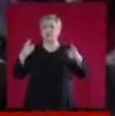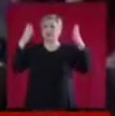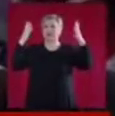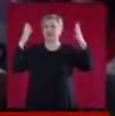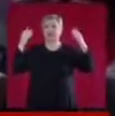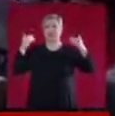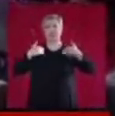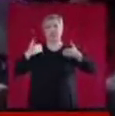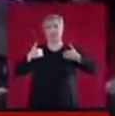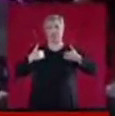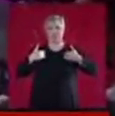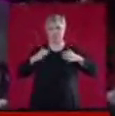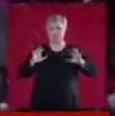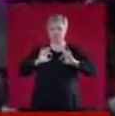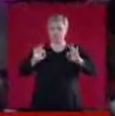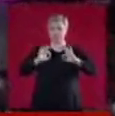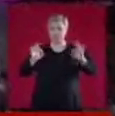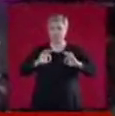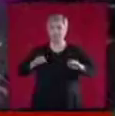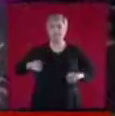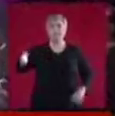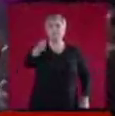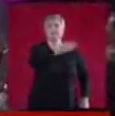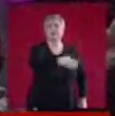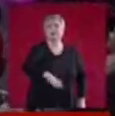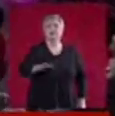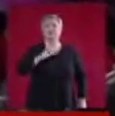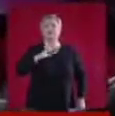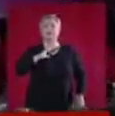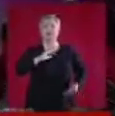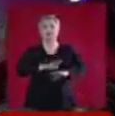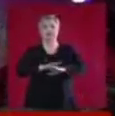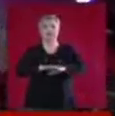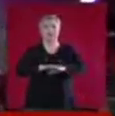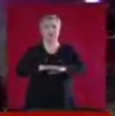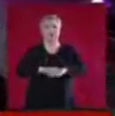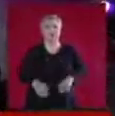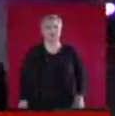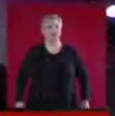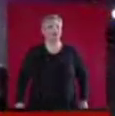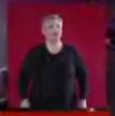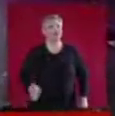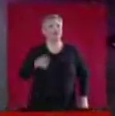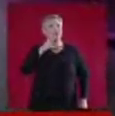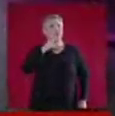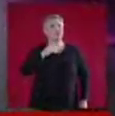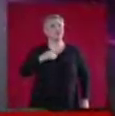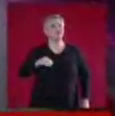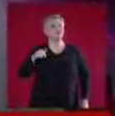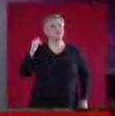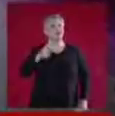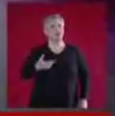αδιέξοδα των πολιτικών τους και σε αυτό το έδαφος αναδύθηκαν αυτές οι πλέον αντικοινωνικές